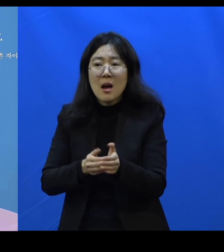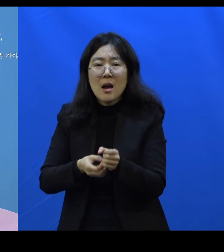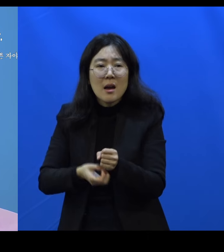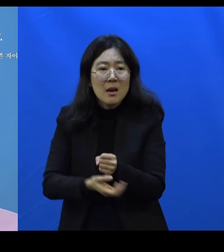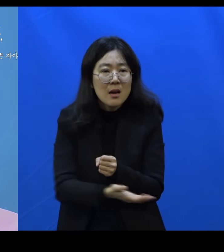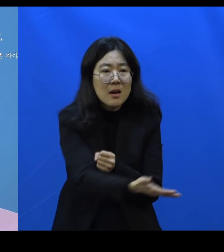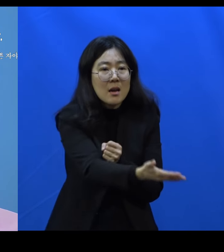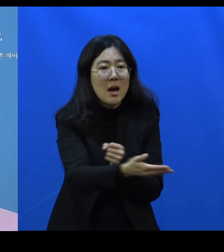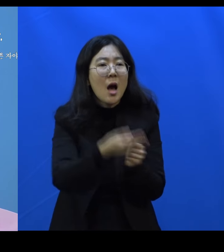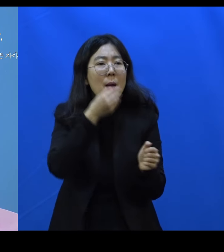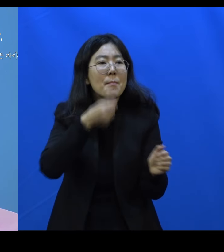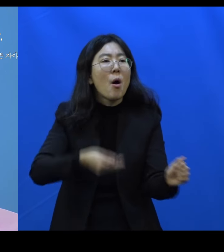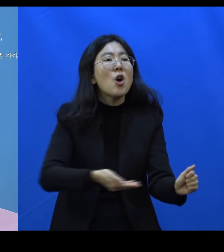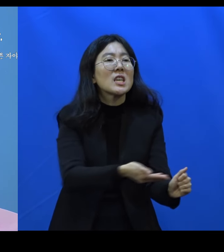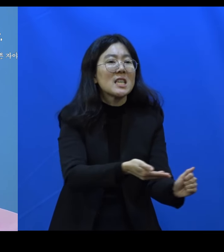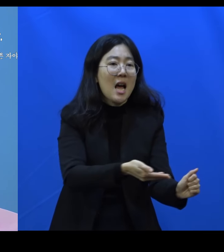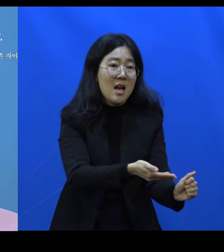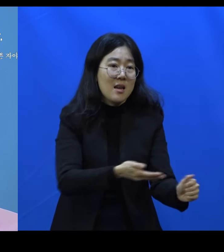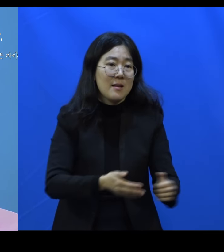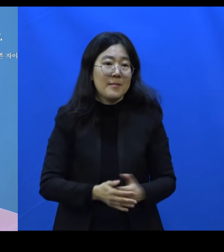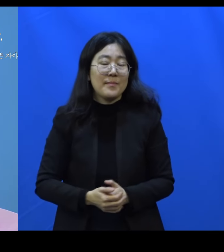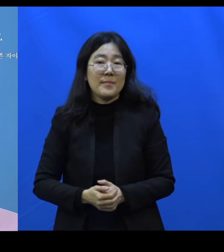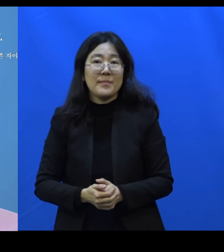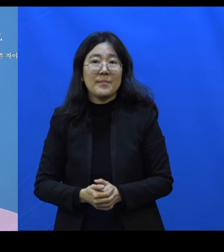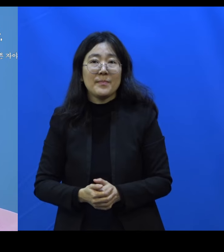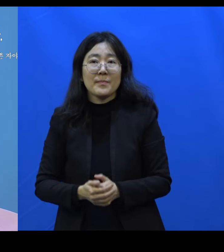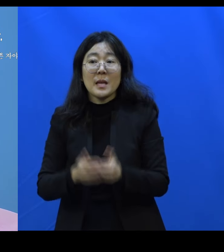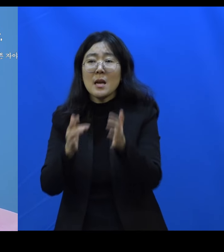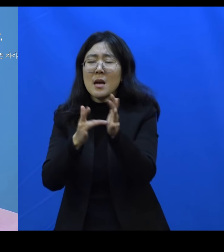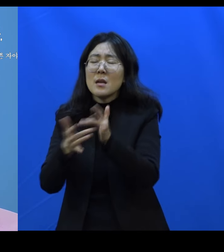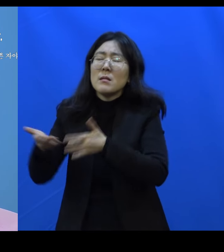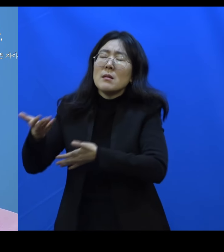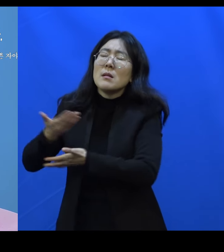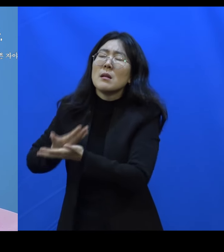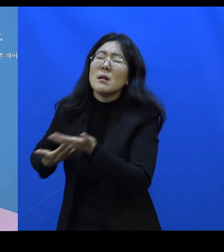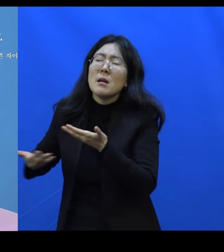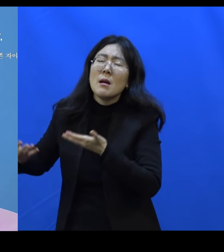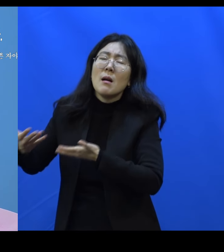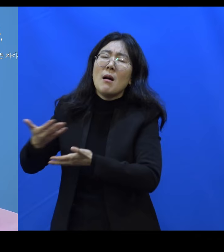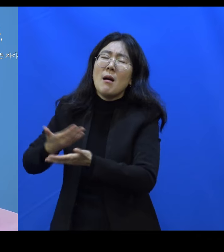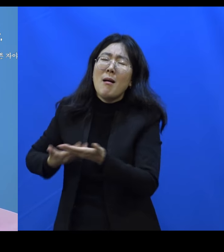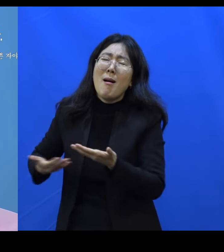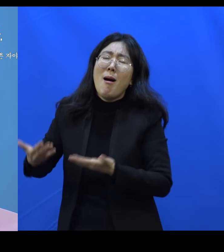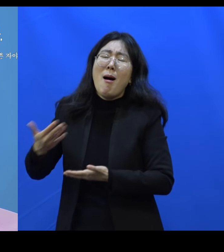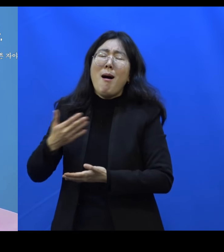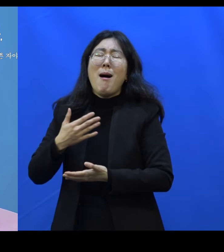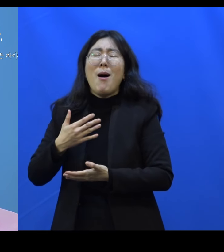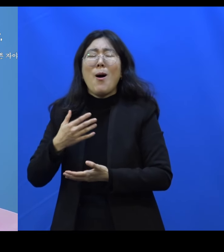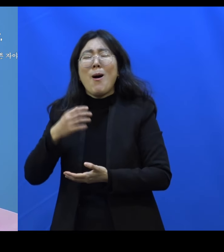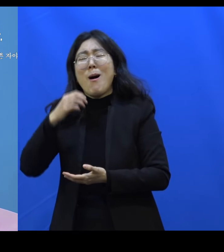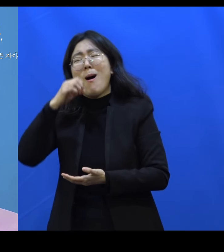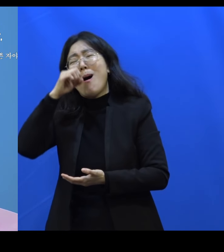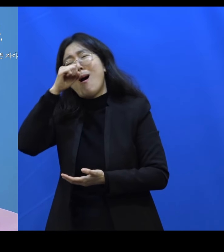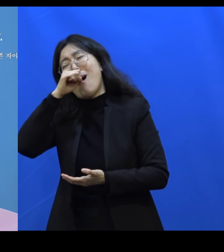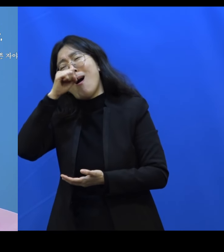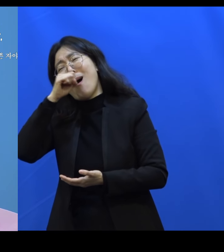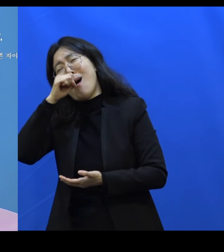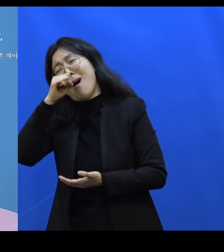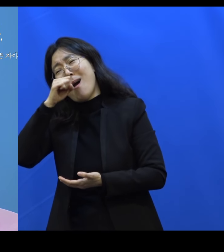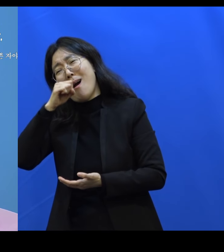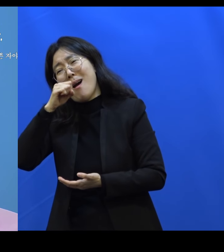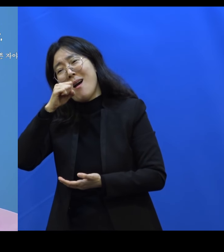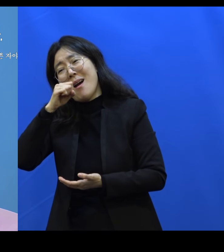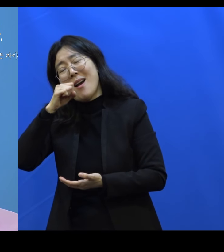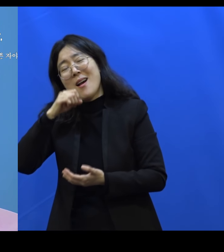받고 예수님과 함께 거닐고 예수님과 함께 친밀한 교제를 나누고 그랬었어요. 그런데 이제는 안